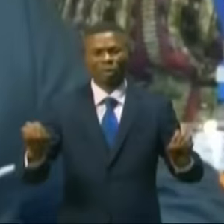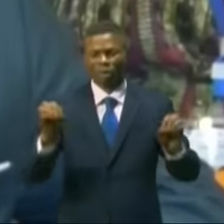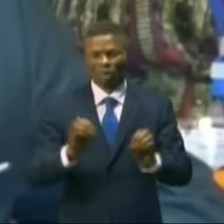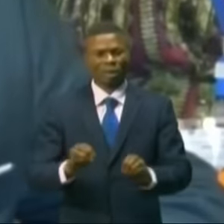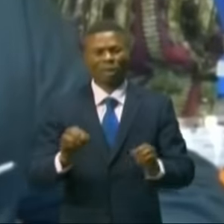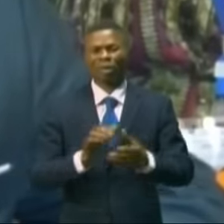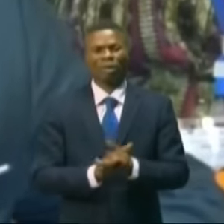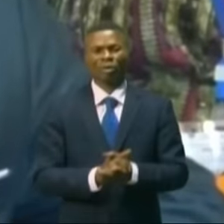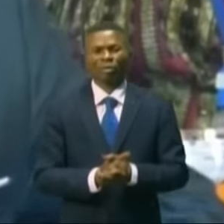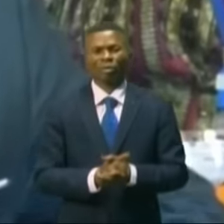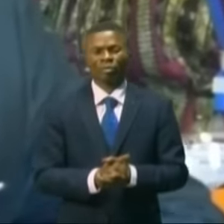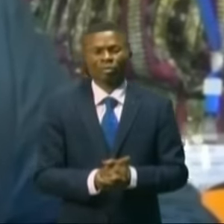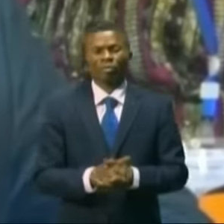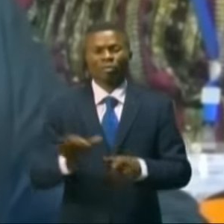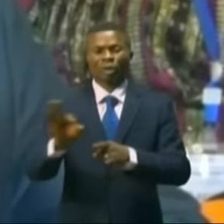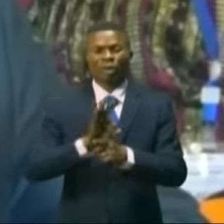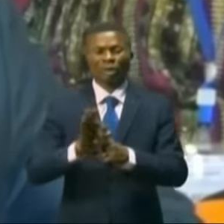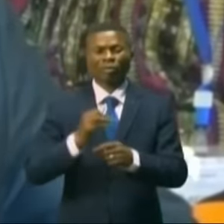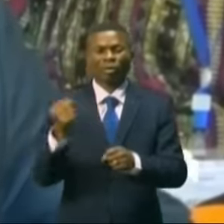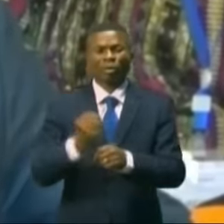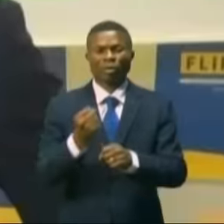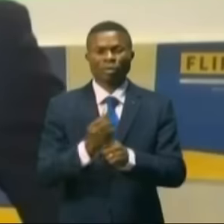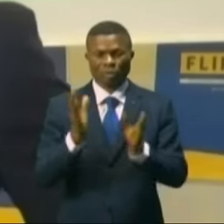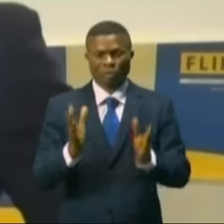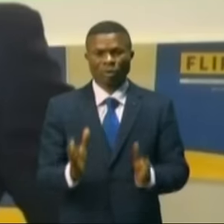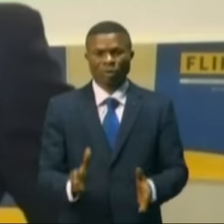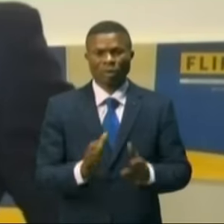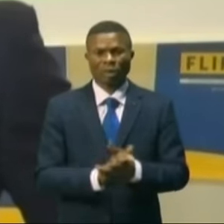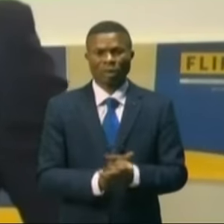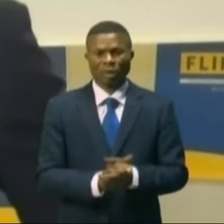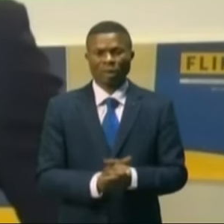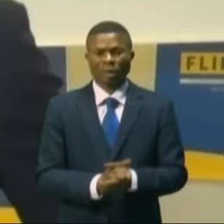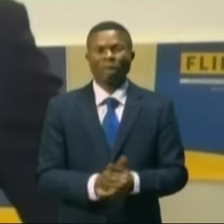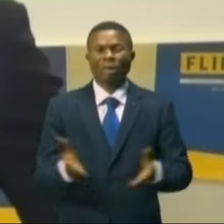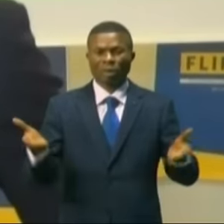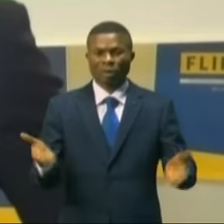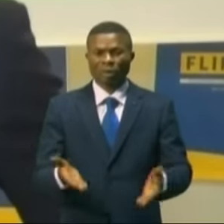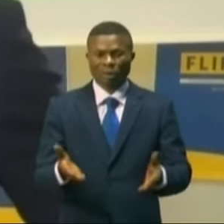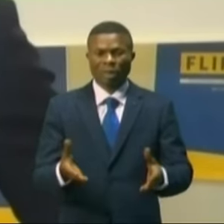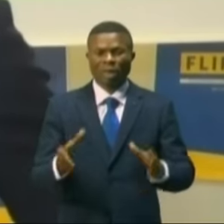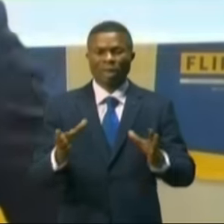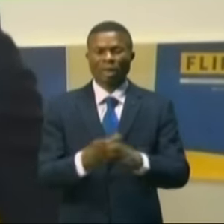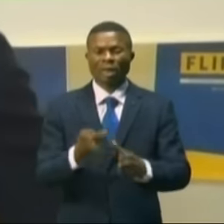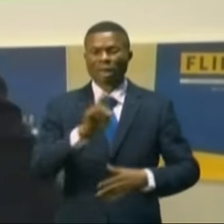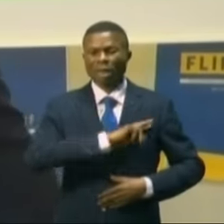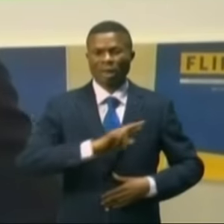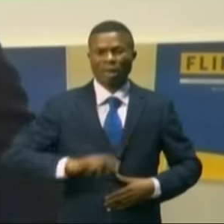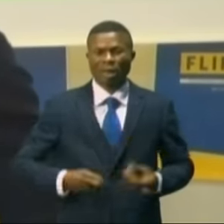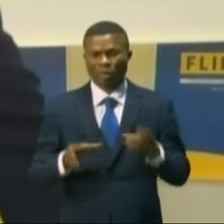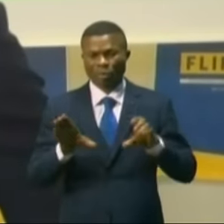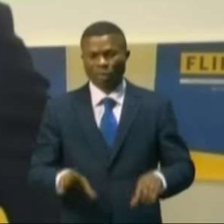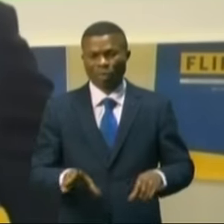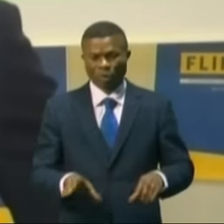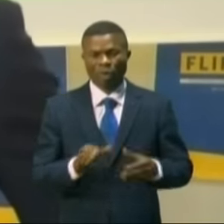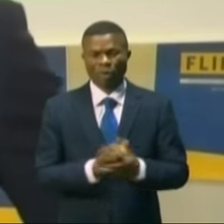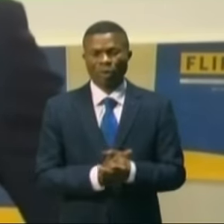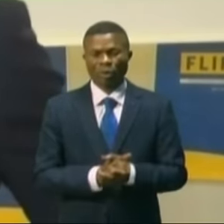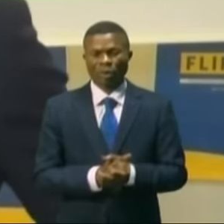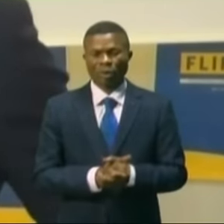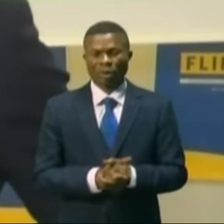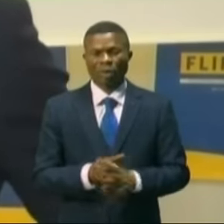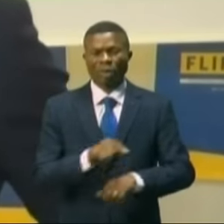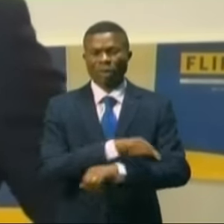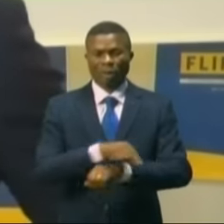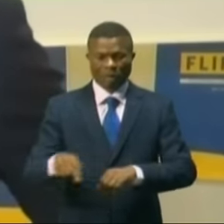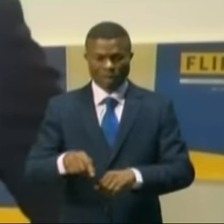des emplois. La formation professionnelle a toujours existé en République démocratique du Congo, mais seulement c'est l'écoulement de